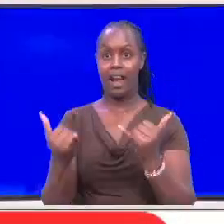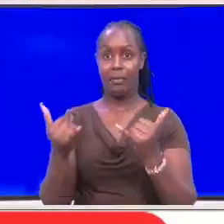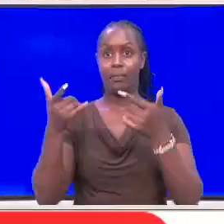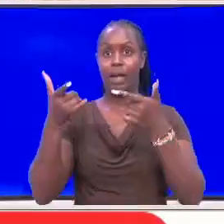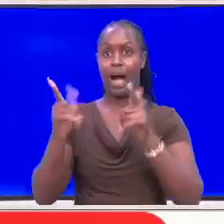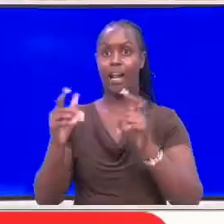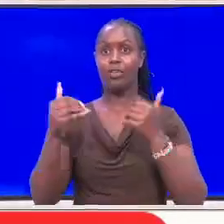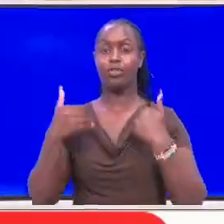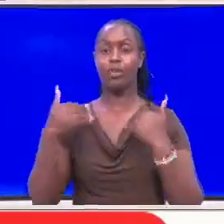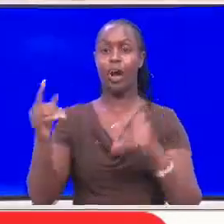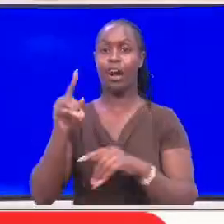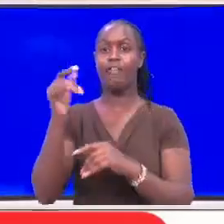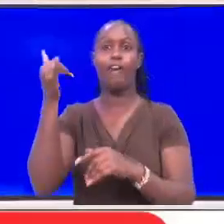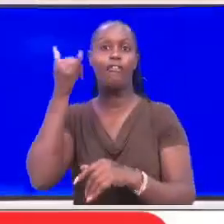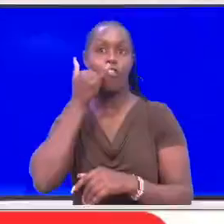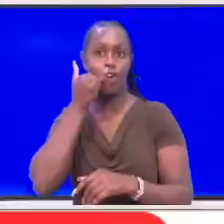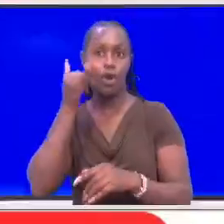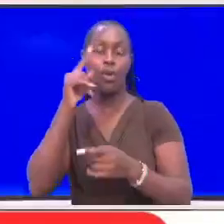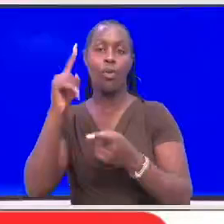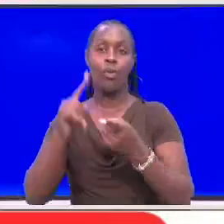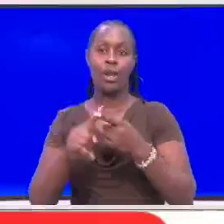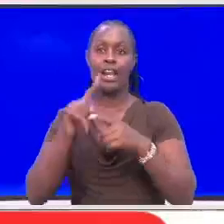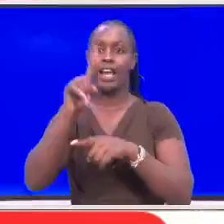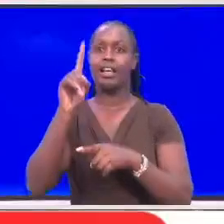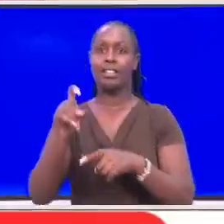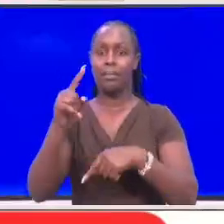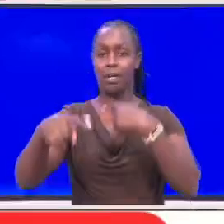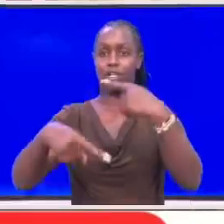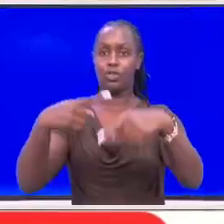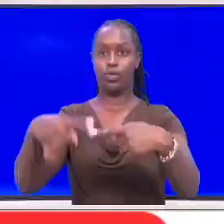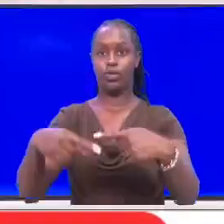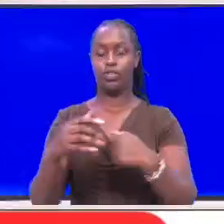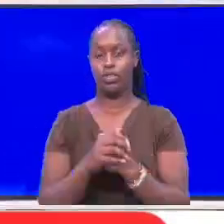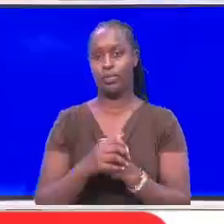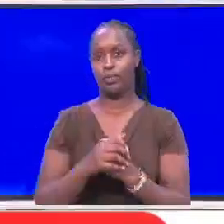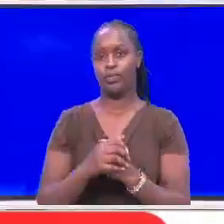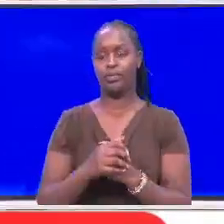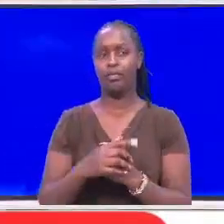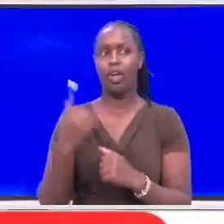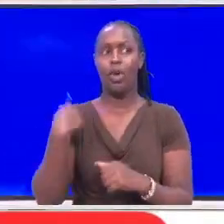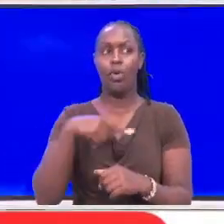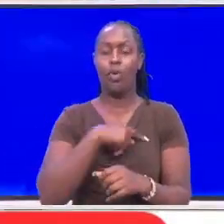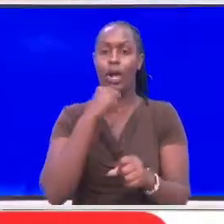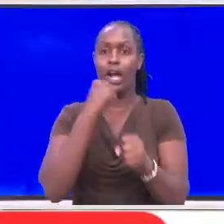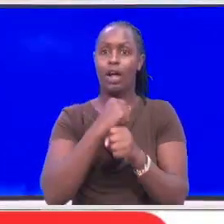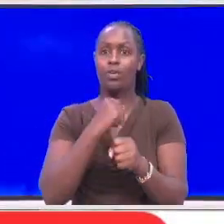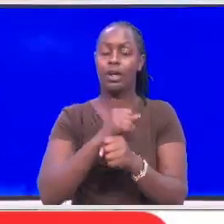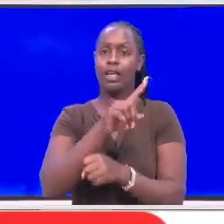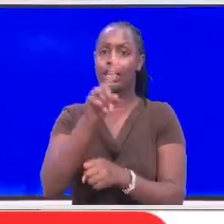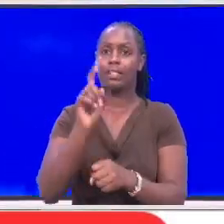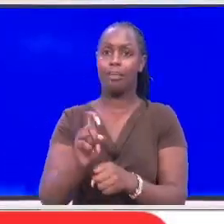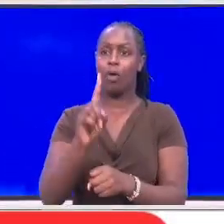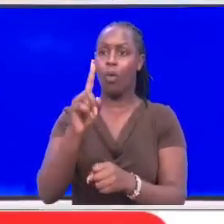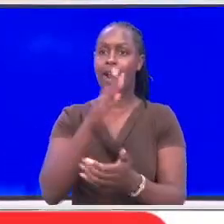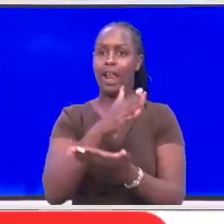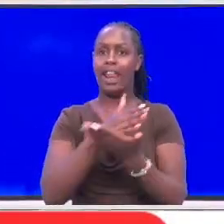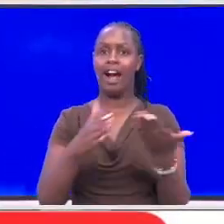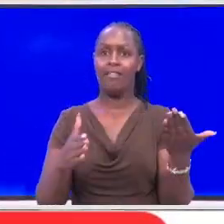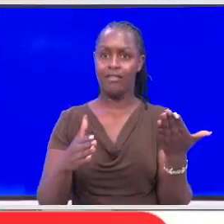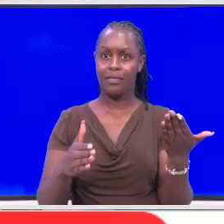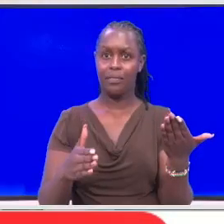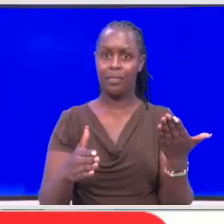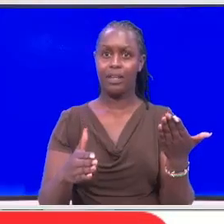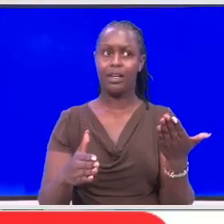simu mitihani inapoendelea. While we are doing our exam, we are already 1.5 hours into it. They